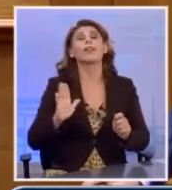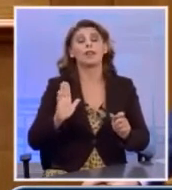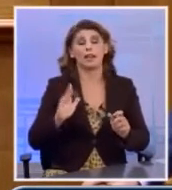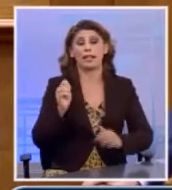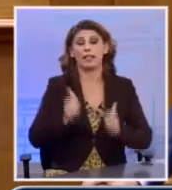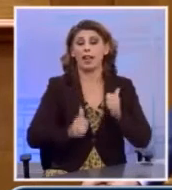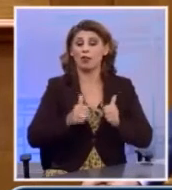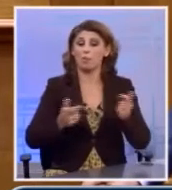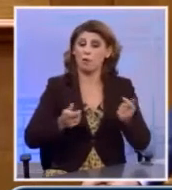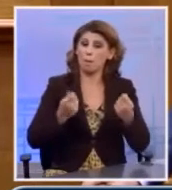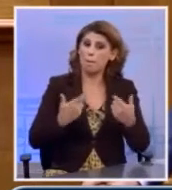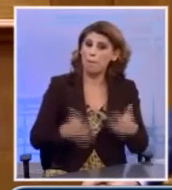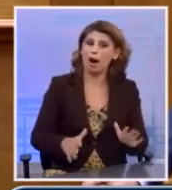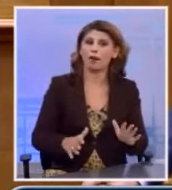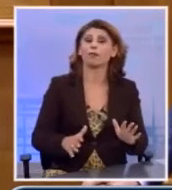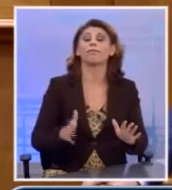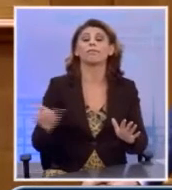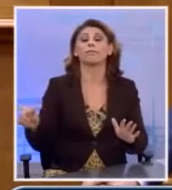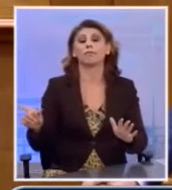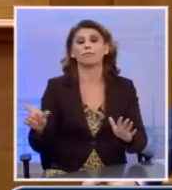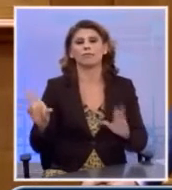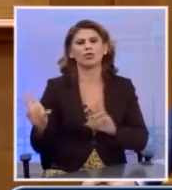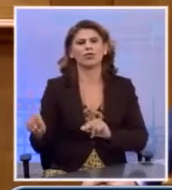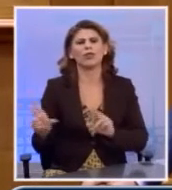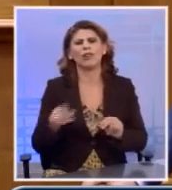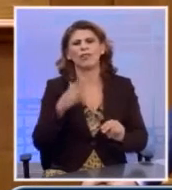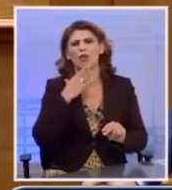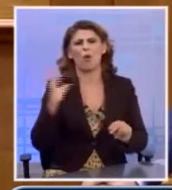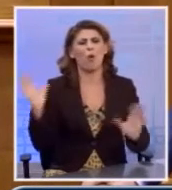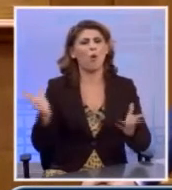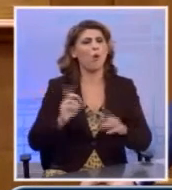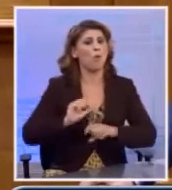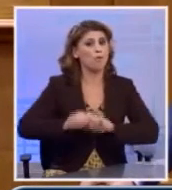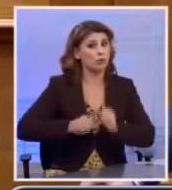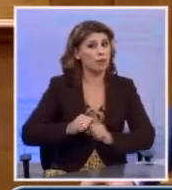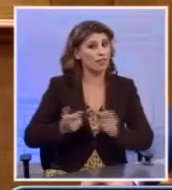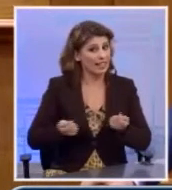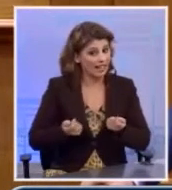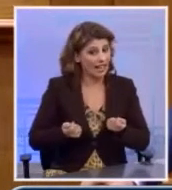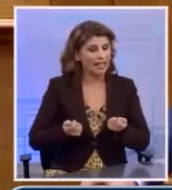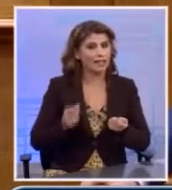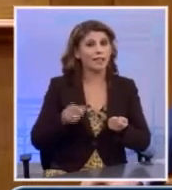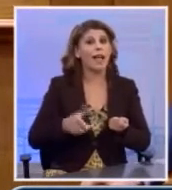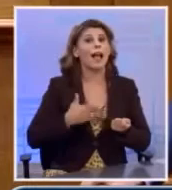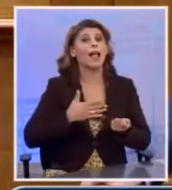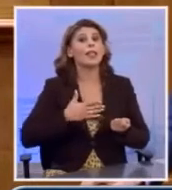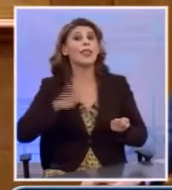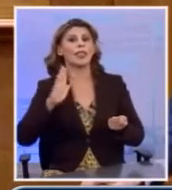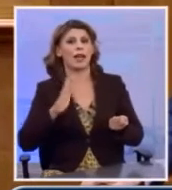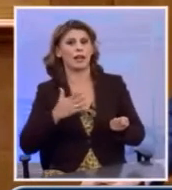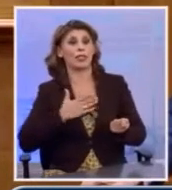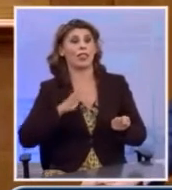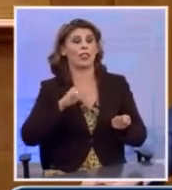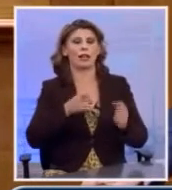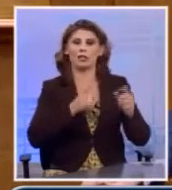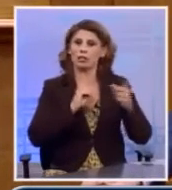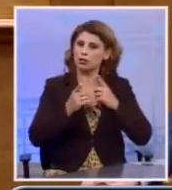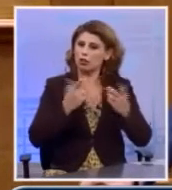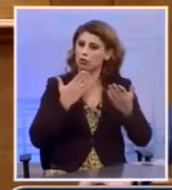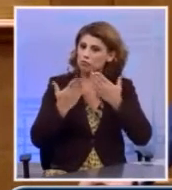λόγο που σαμποτάρατε κάθε προσπάθεια που έγινε εδώ να υπάρξει μια συνεννόηση στο ζήτημα